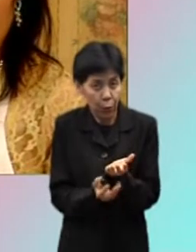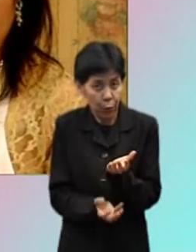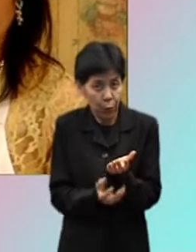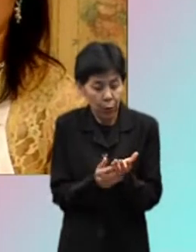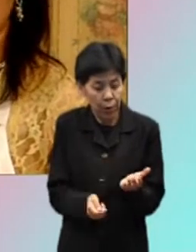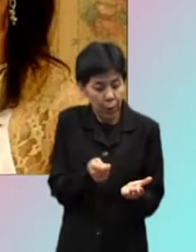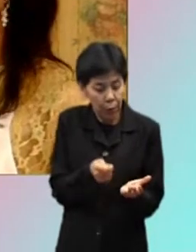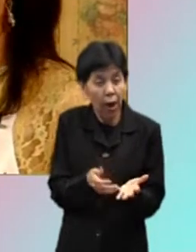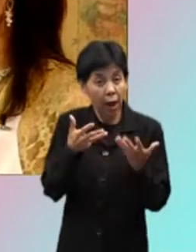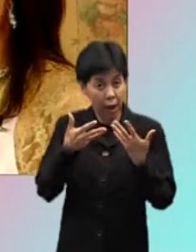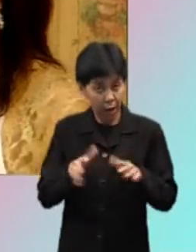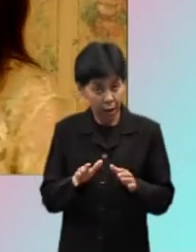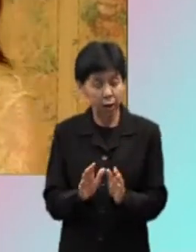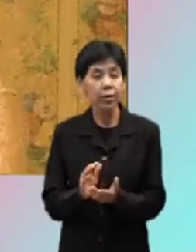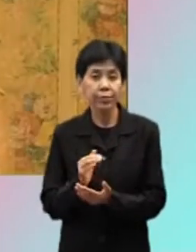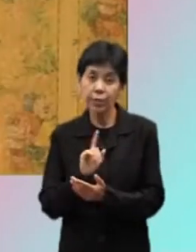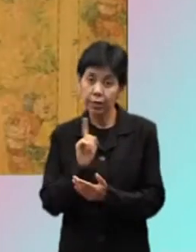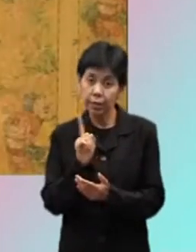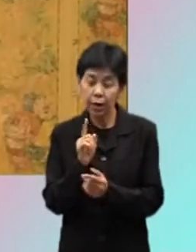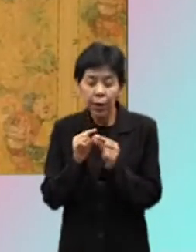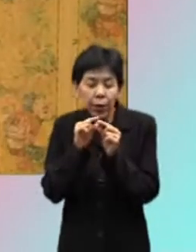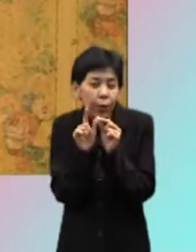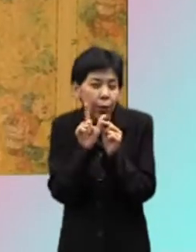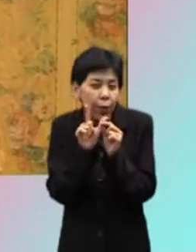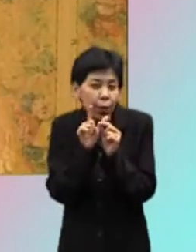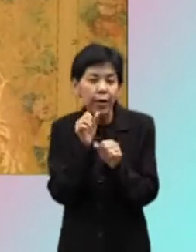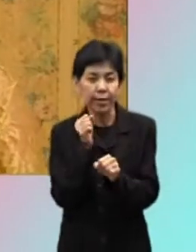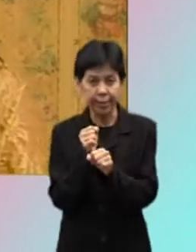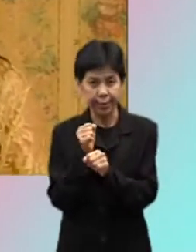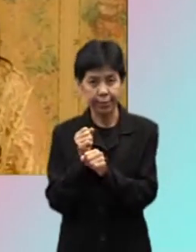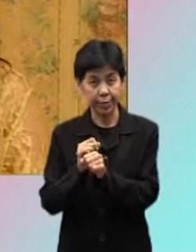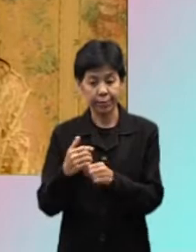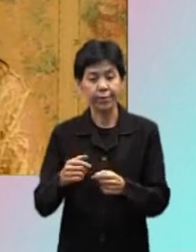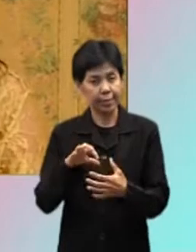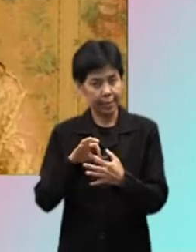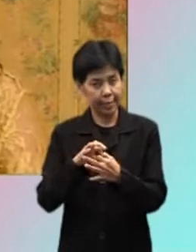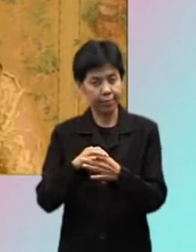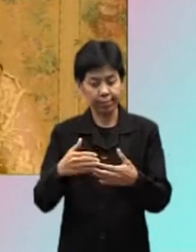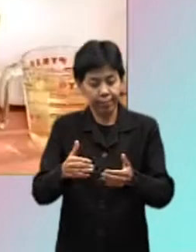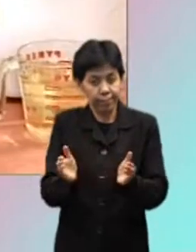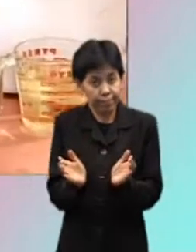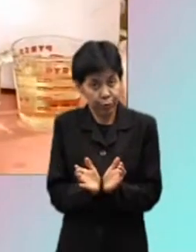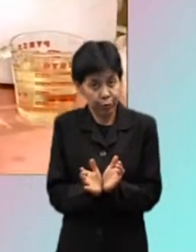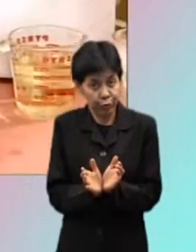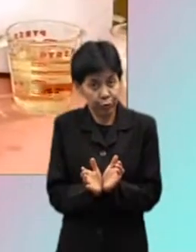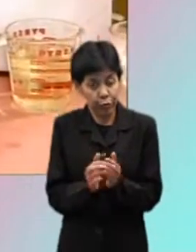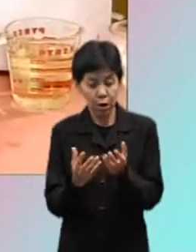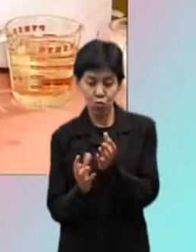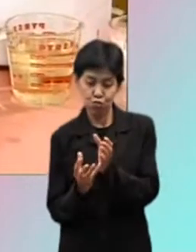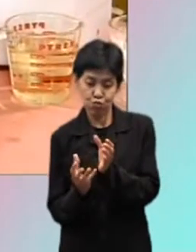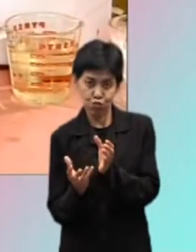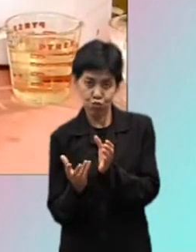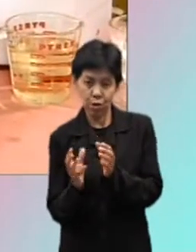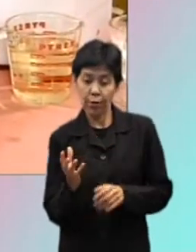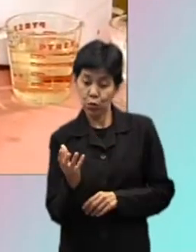มื่อลวกเสร็จเรียบร้อยแล้วเราก็นำดอกสโนนะคะมาใส่ในเครื่องปั่นนะคะ